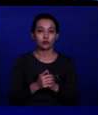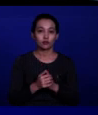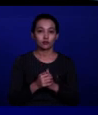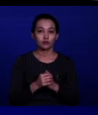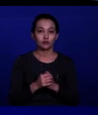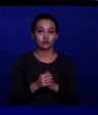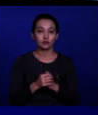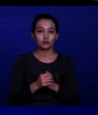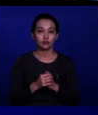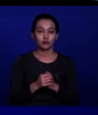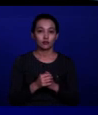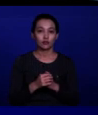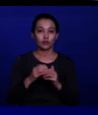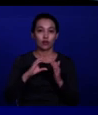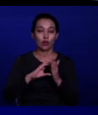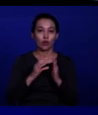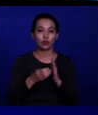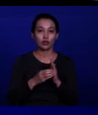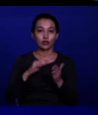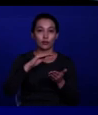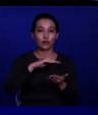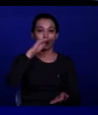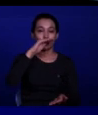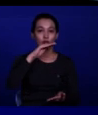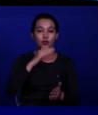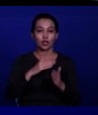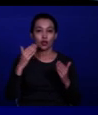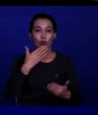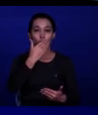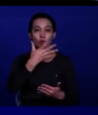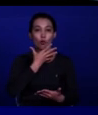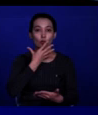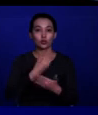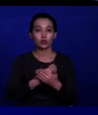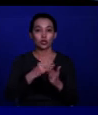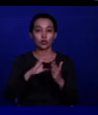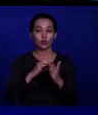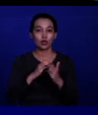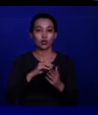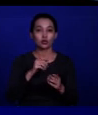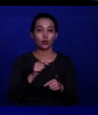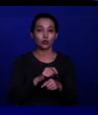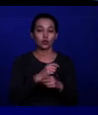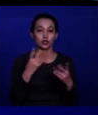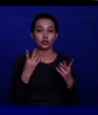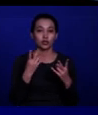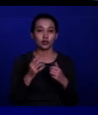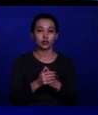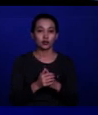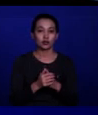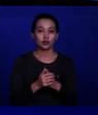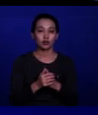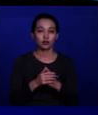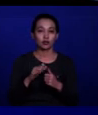edi. Xonangizning bo'yi va enini o'lchang, uning yuzini kvadrat metrlarda hisoblang.